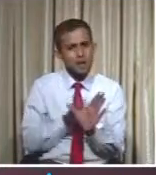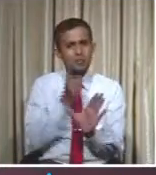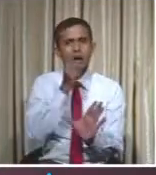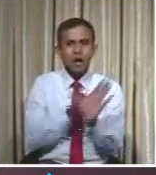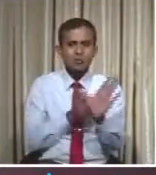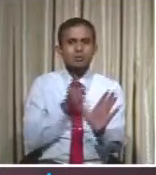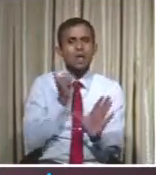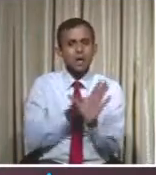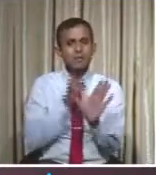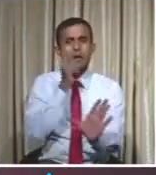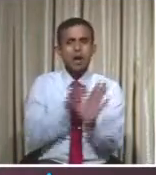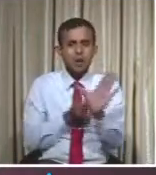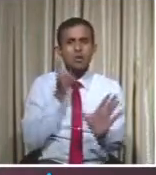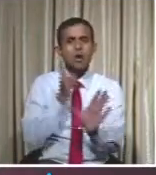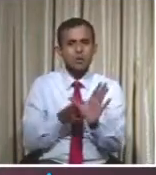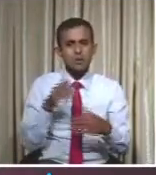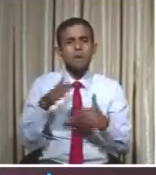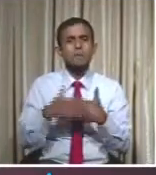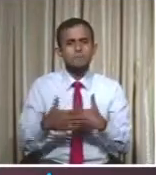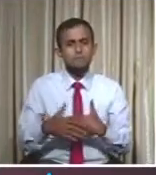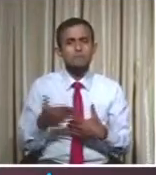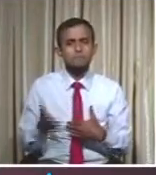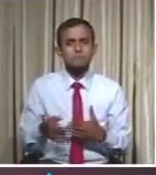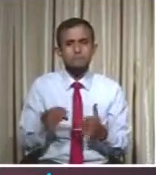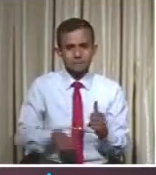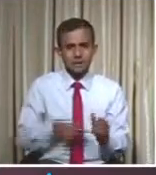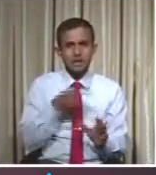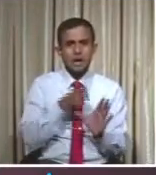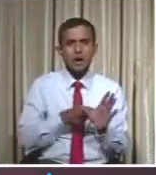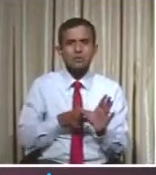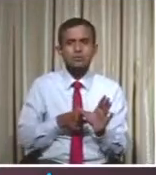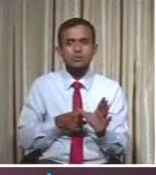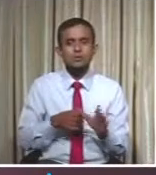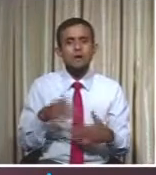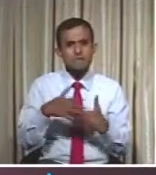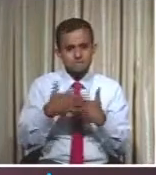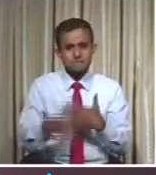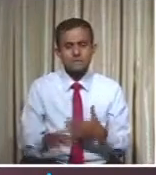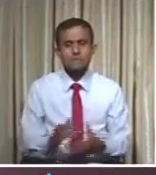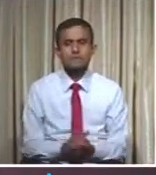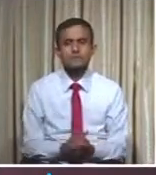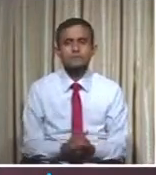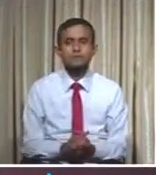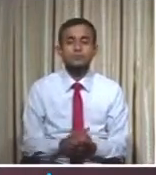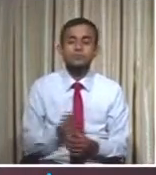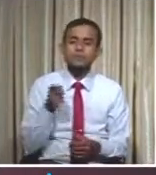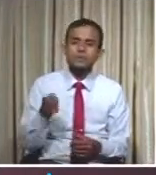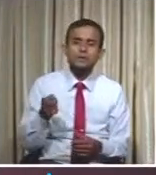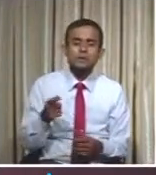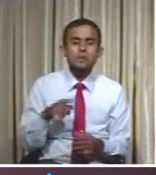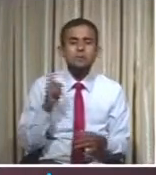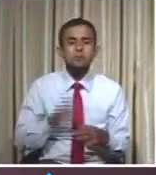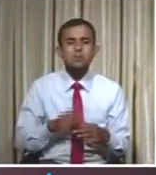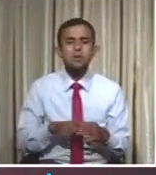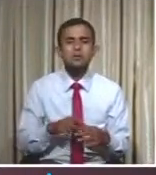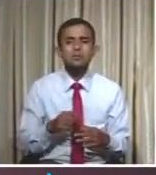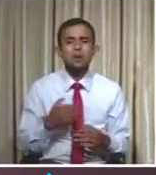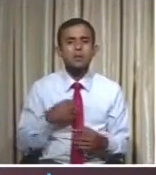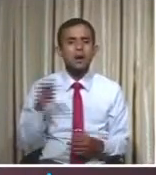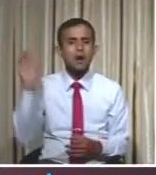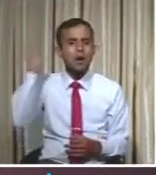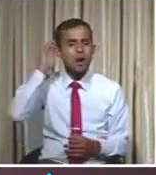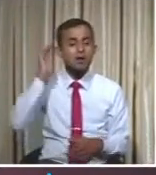හැම වසරෙම සිද්ධ වෙලා තියෙන්නේ මේක මේ අවුරුද්ද ඒක තමයි සිද්ධ වෙලා තියෙන්නේ එතකොට මෙතන ප්‍රශ්නේ තියෙන්නේ අපිට අහන්න